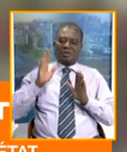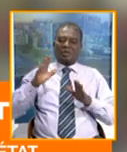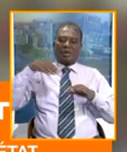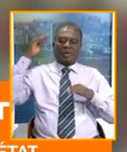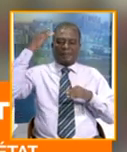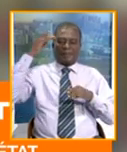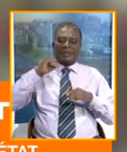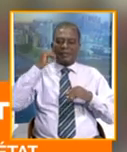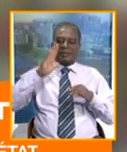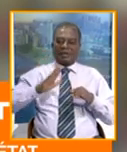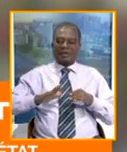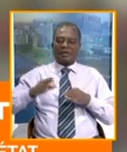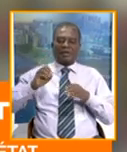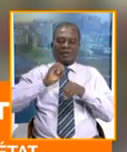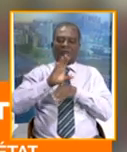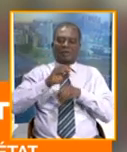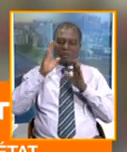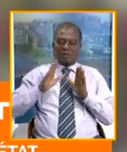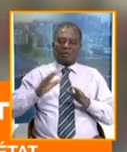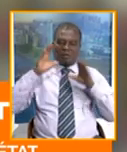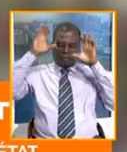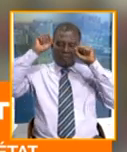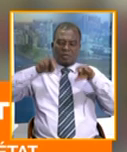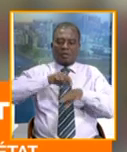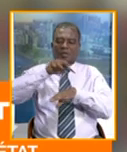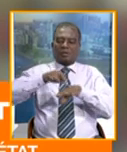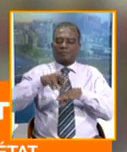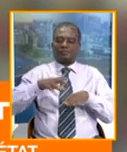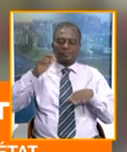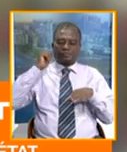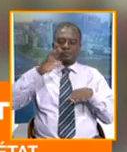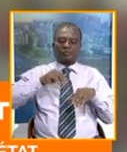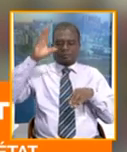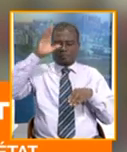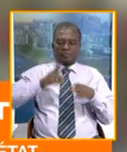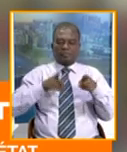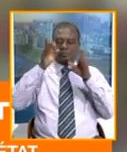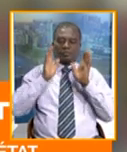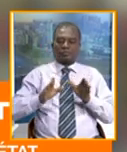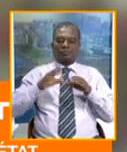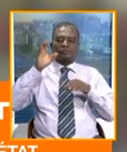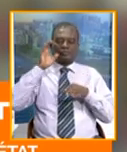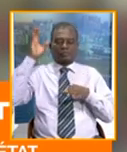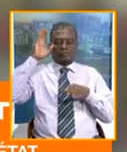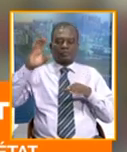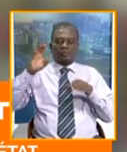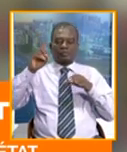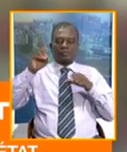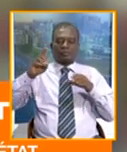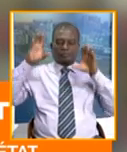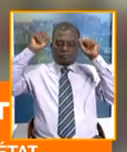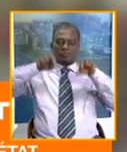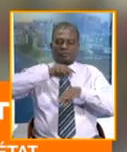et Messieurs les conseillers spéciaux à la présidence de la République, Madame et Messieurs les directeurs du cabinet des ministres à la présidence de la